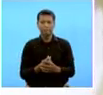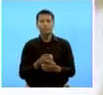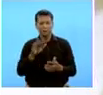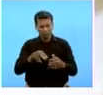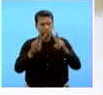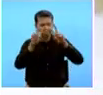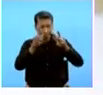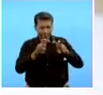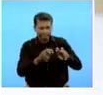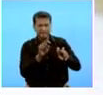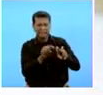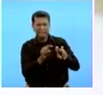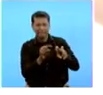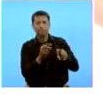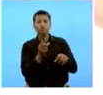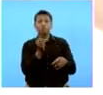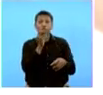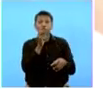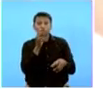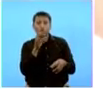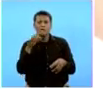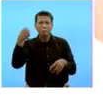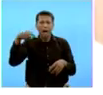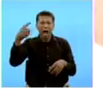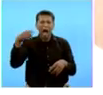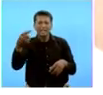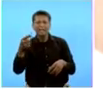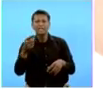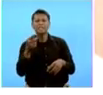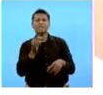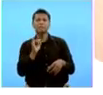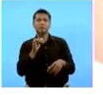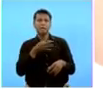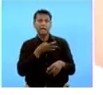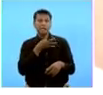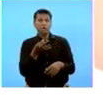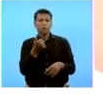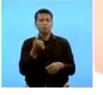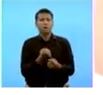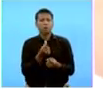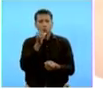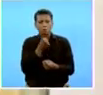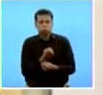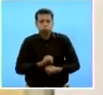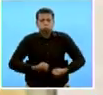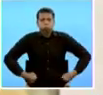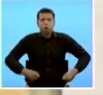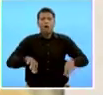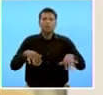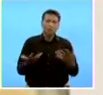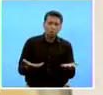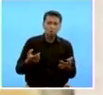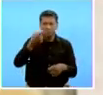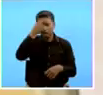susu kental manis secara berlebihan akan meningkatkan resiko diabetes dan obesitas pada anak-anak. Hal ini disebabkan karena kadar gula yang